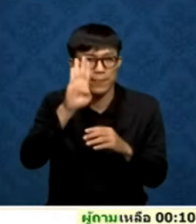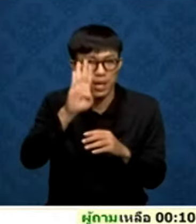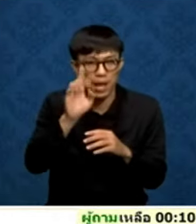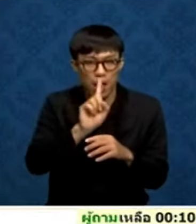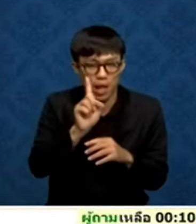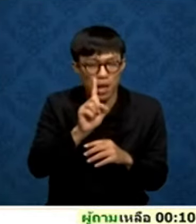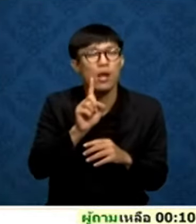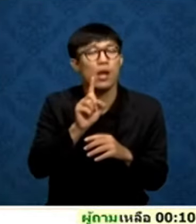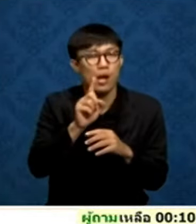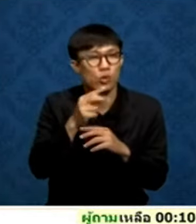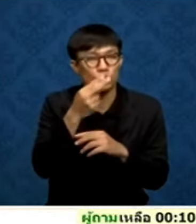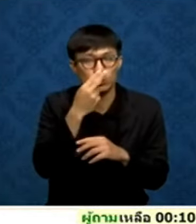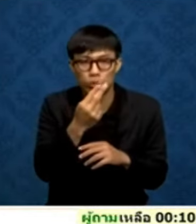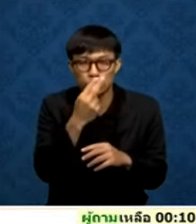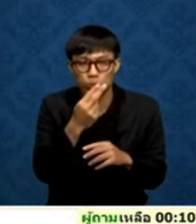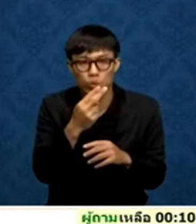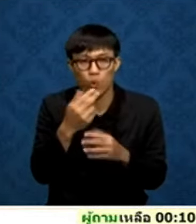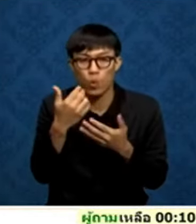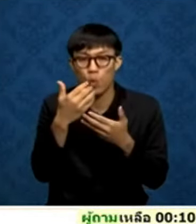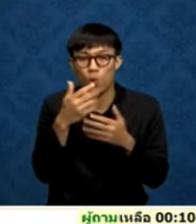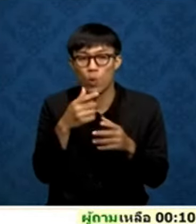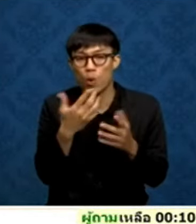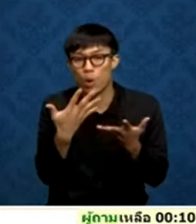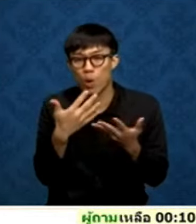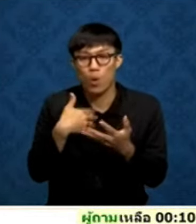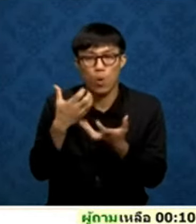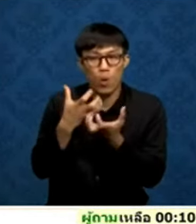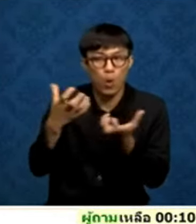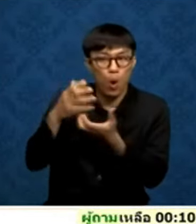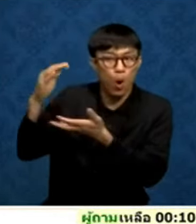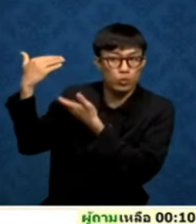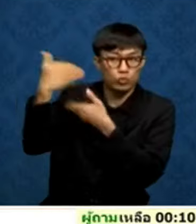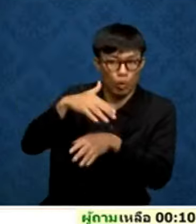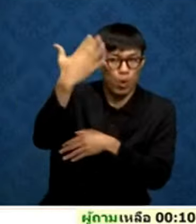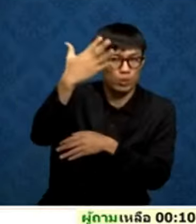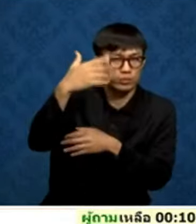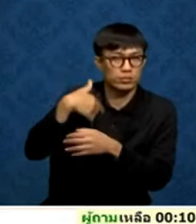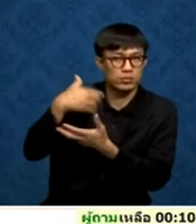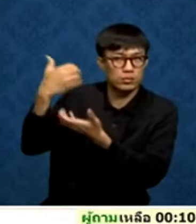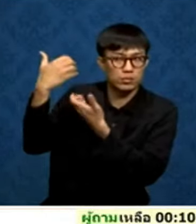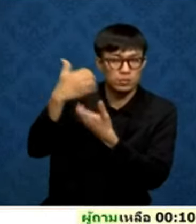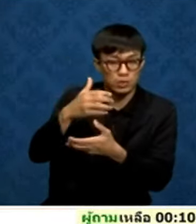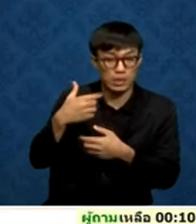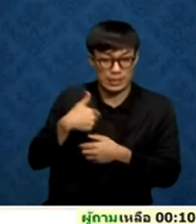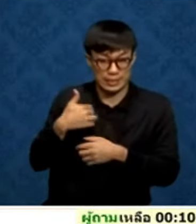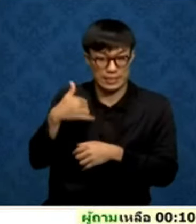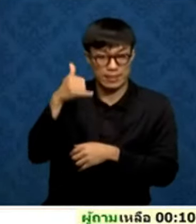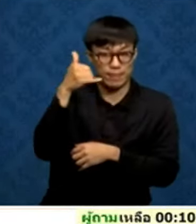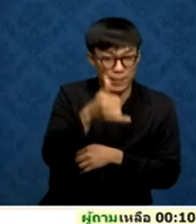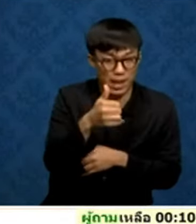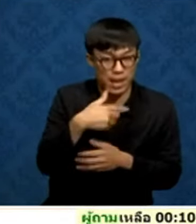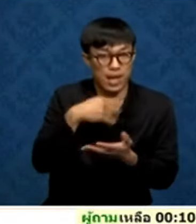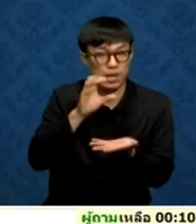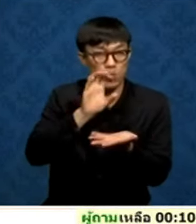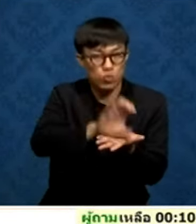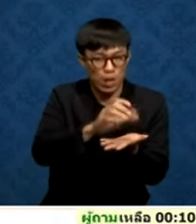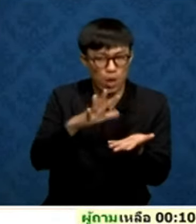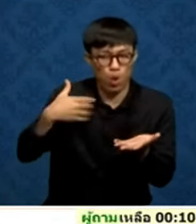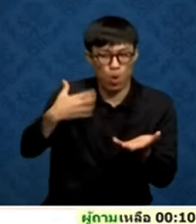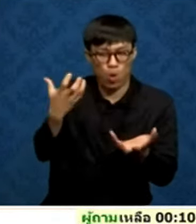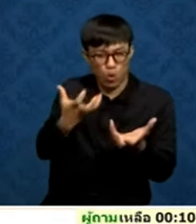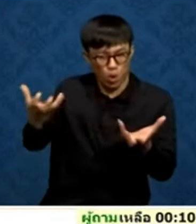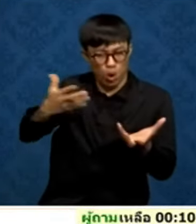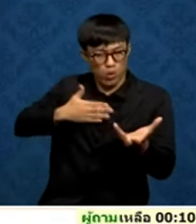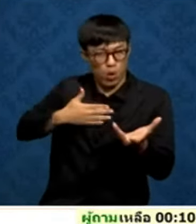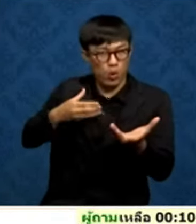ำการตลาดอาจจะต้องขอนำเข้าก่อนนะครับโดยมีคำมั่นสัญญาว่าจะลงทุนให้ครบถ้วนอย่างไรภายใน3ปีเพราะนั้นคำขอที่เ